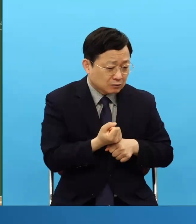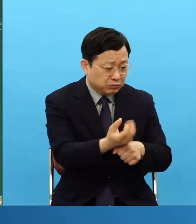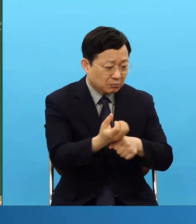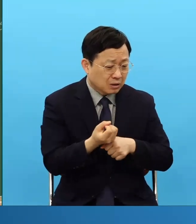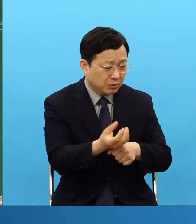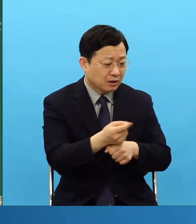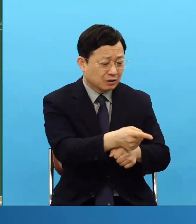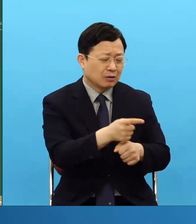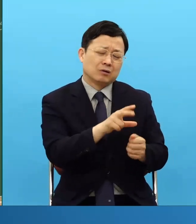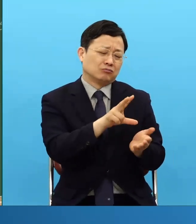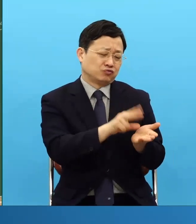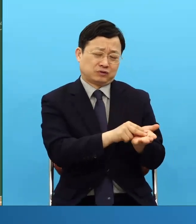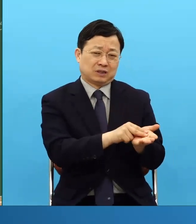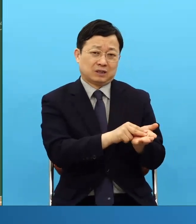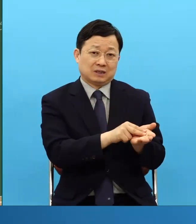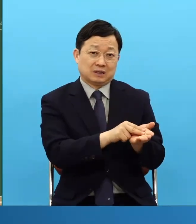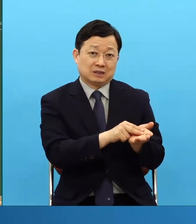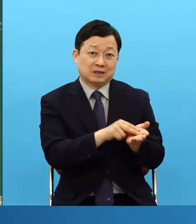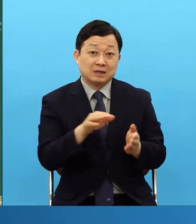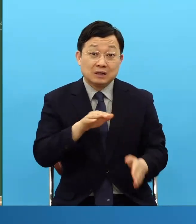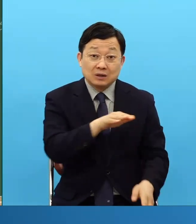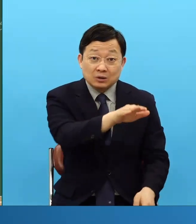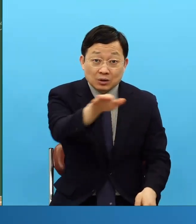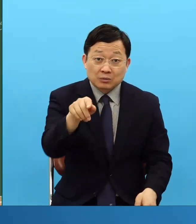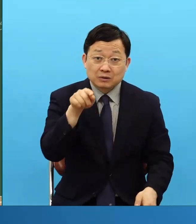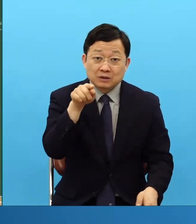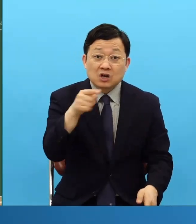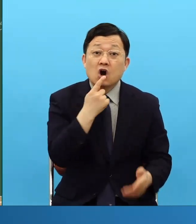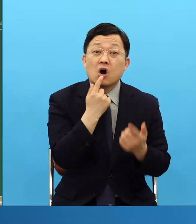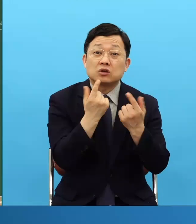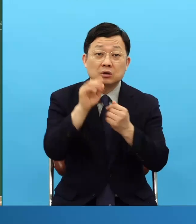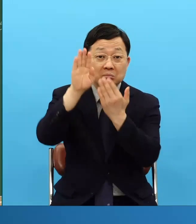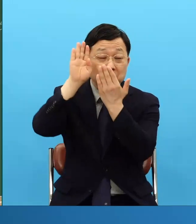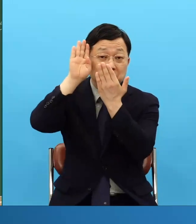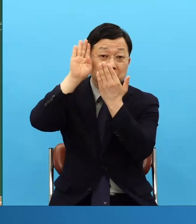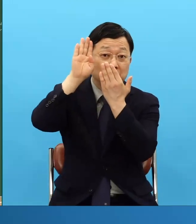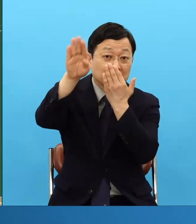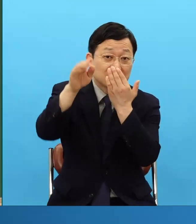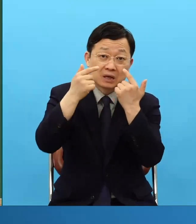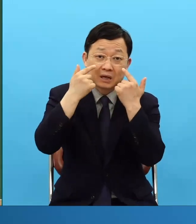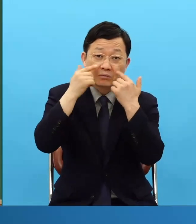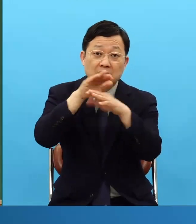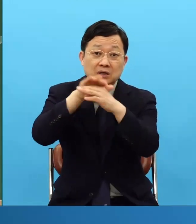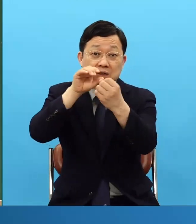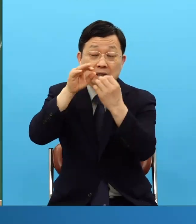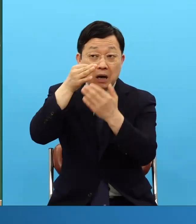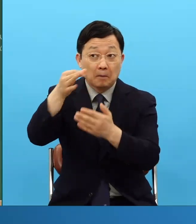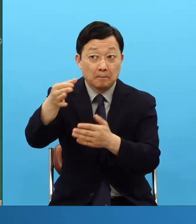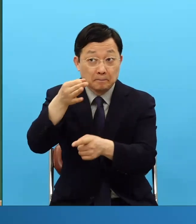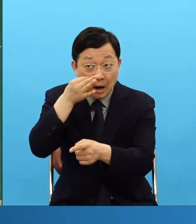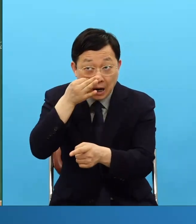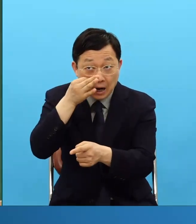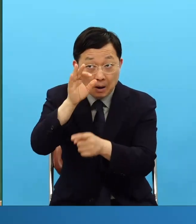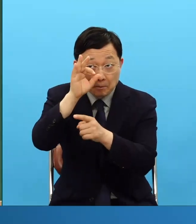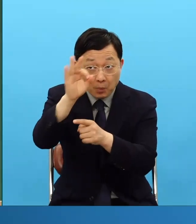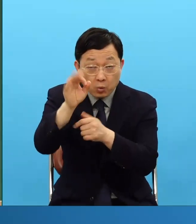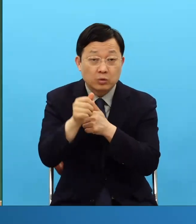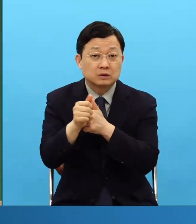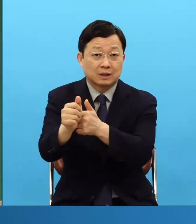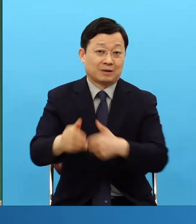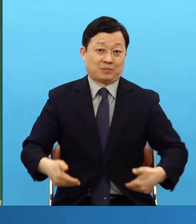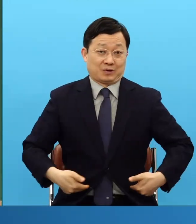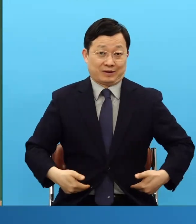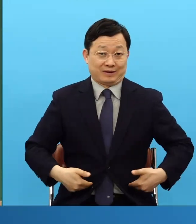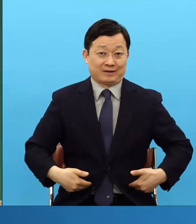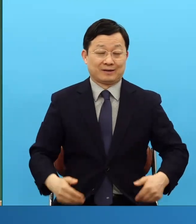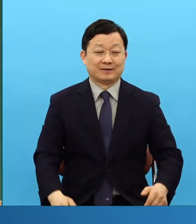우리 산업인들이 이렇게 보여져야 돼요. In that same way, our business people must be able to see this. 이게 기도의 기준입니다. This is